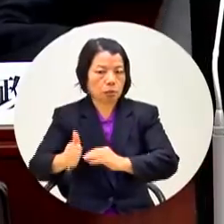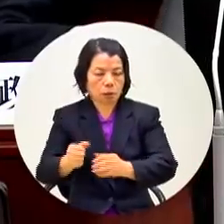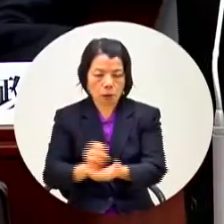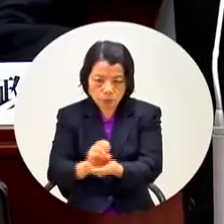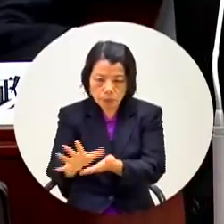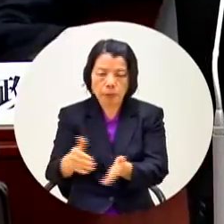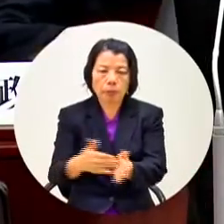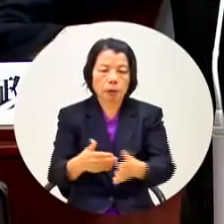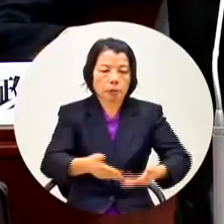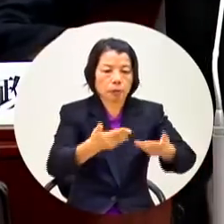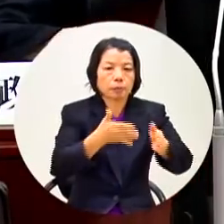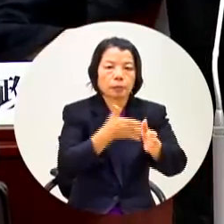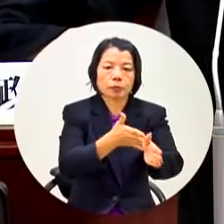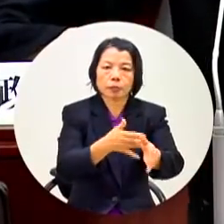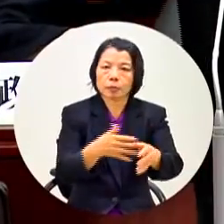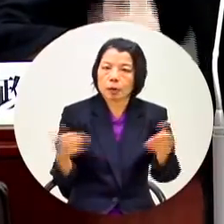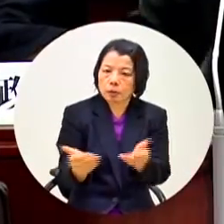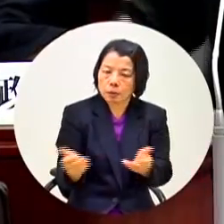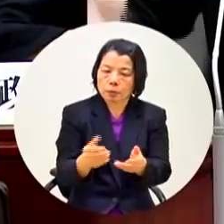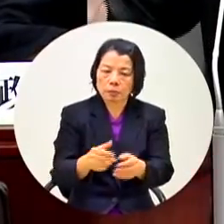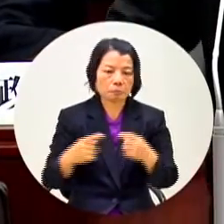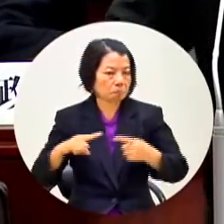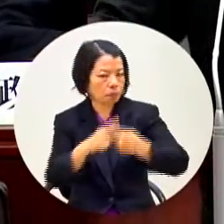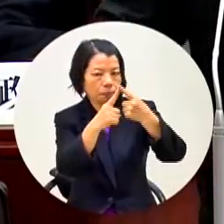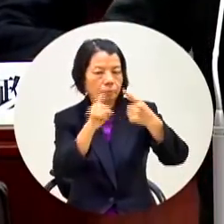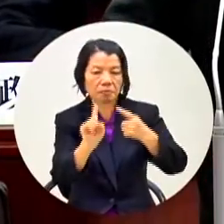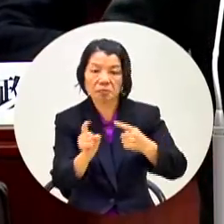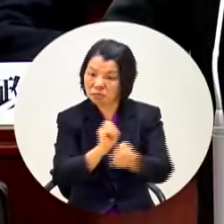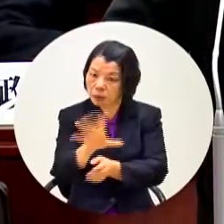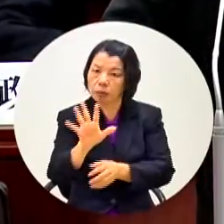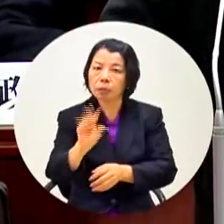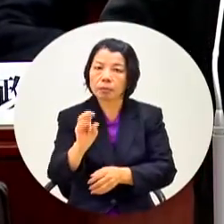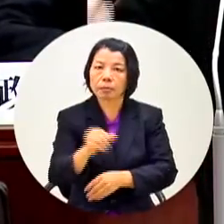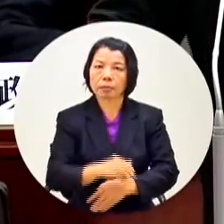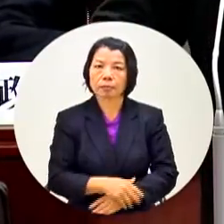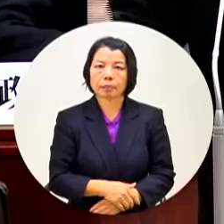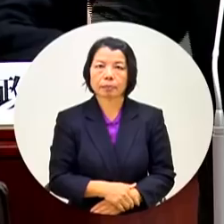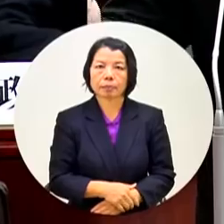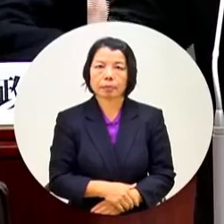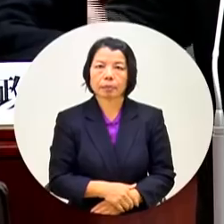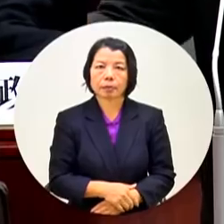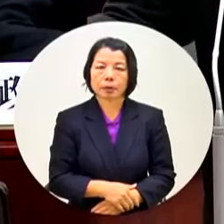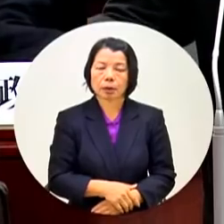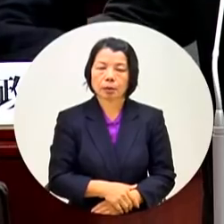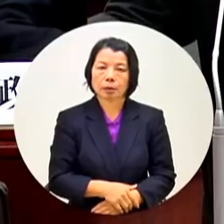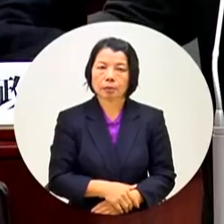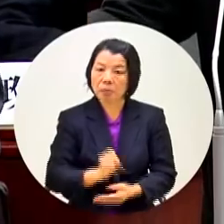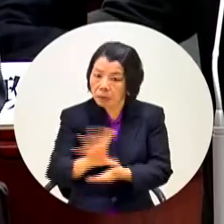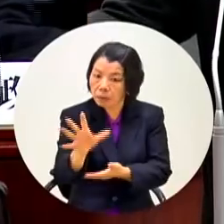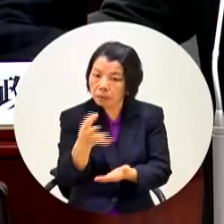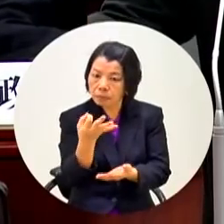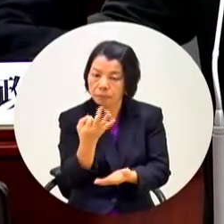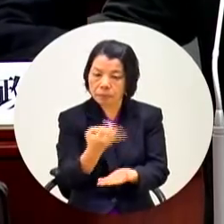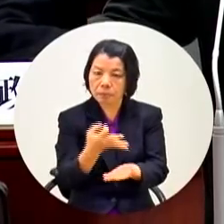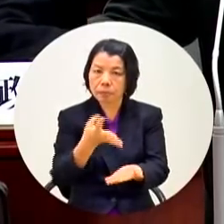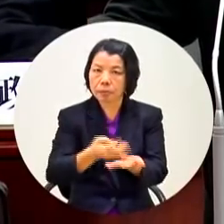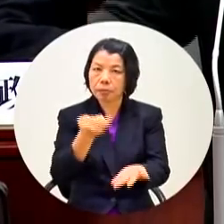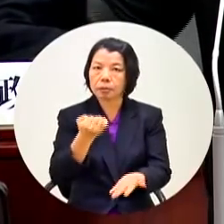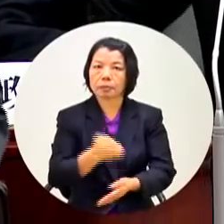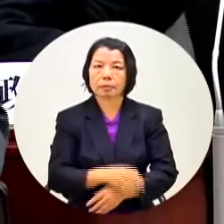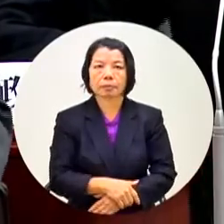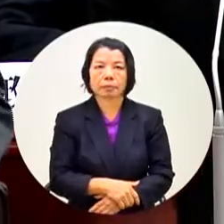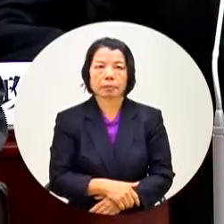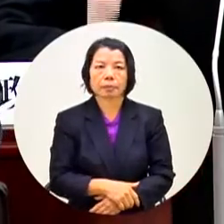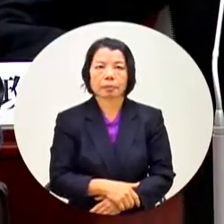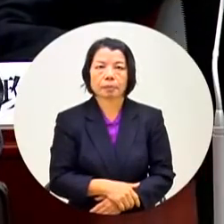议，另外安排时间跟市长做报告有几次？一次、两次或三次？ 这不能用次来说，因